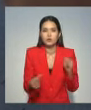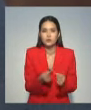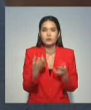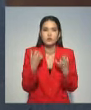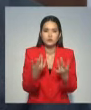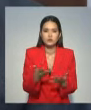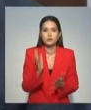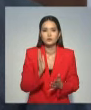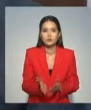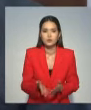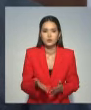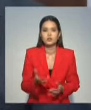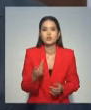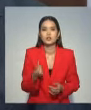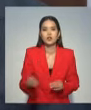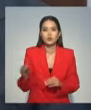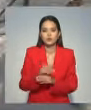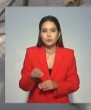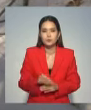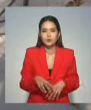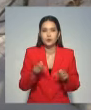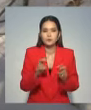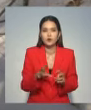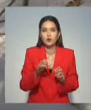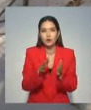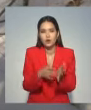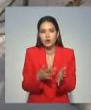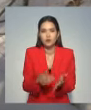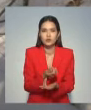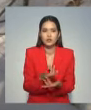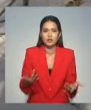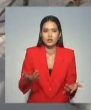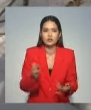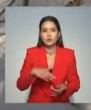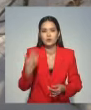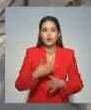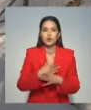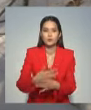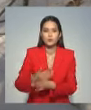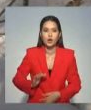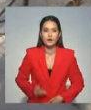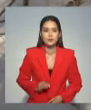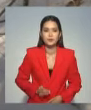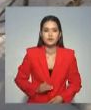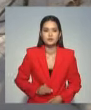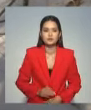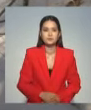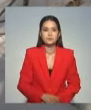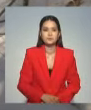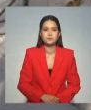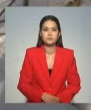состоянии находятся трубопроводы, сам котел. Пострадавшему сотруднику оказывается всесторонняя помощь нашей компании. Ну и